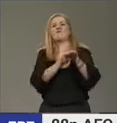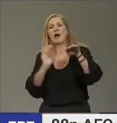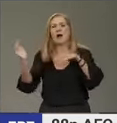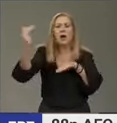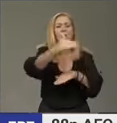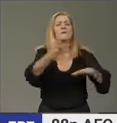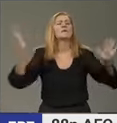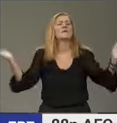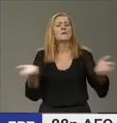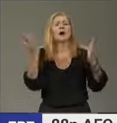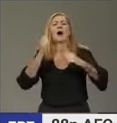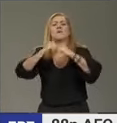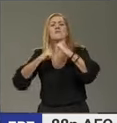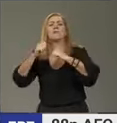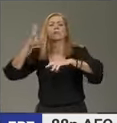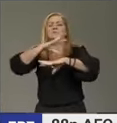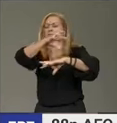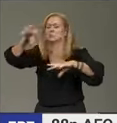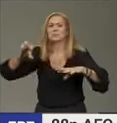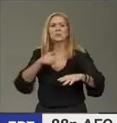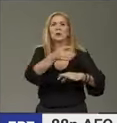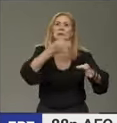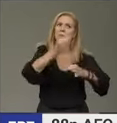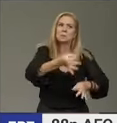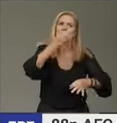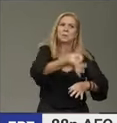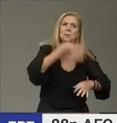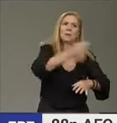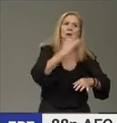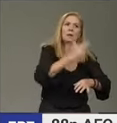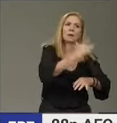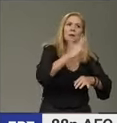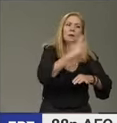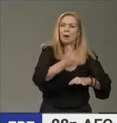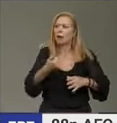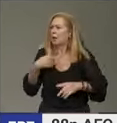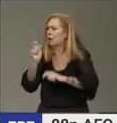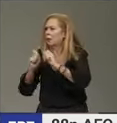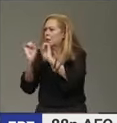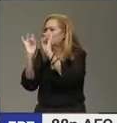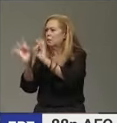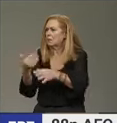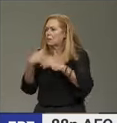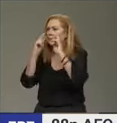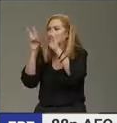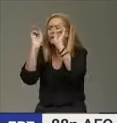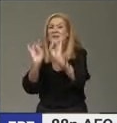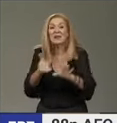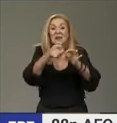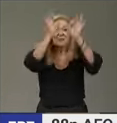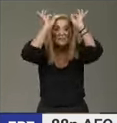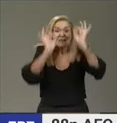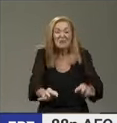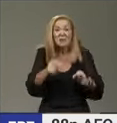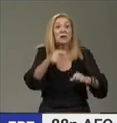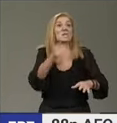άλλες σημαντικές υποδομές που έχουν δρομολογηθεί και παρά και τις εξαγγελίες της κυβέρνησης. Πότε βλέπετε πραγματικά να γίνεται η αλλαγή σελίδας που έχετε υποσχεθεί